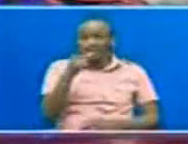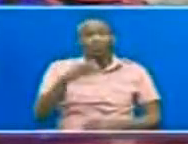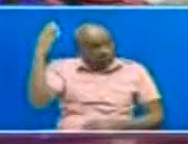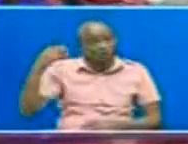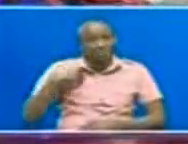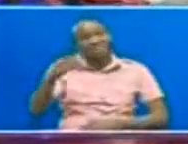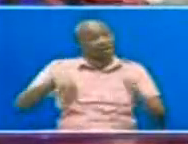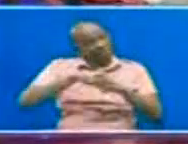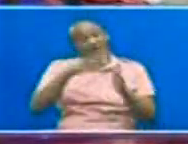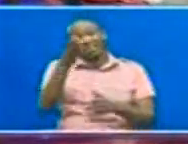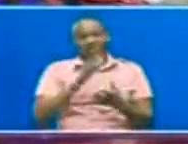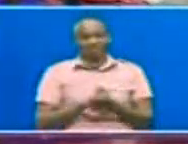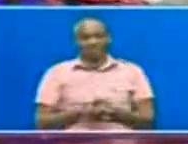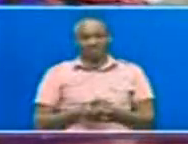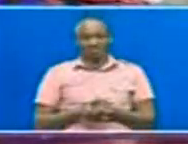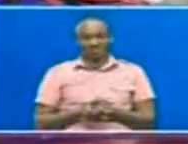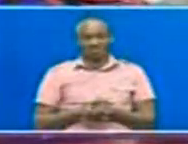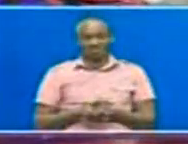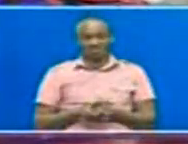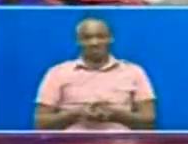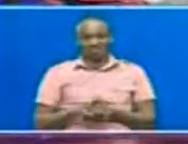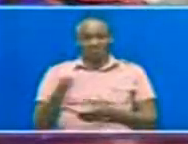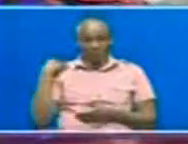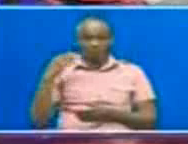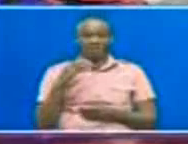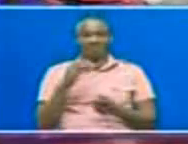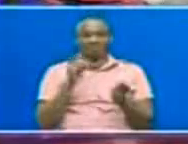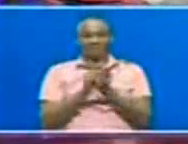nikicheza. Na zamani tulicheza na mkora.